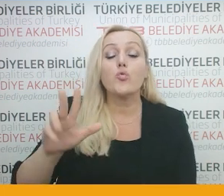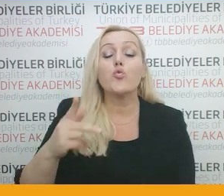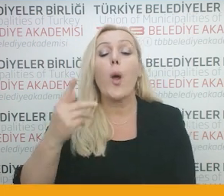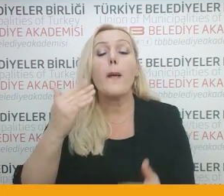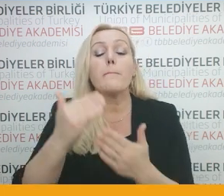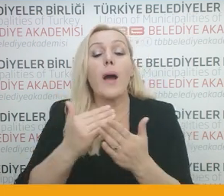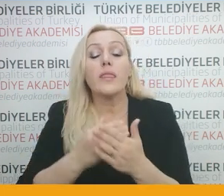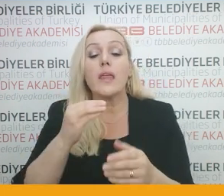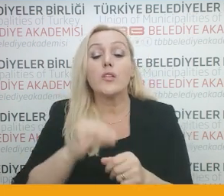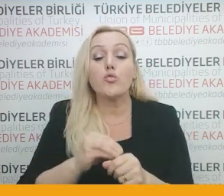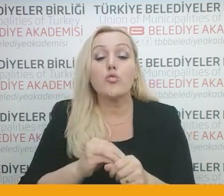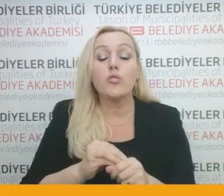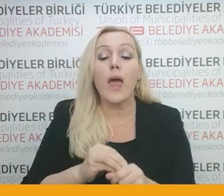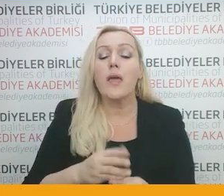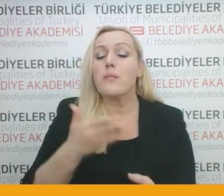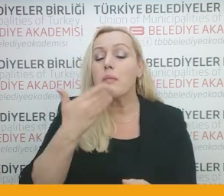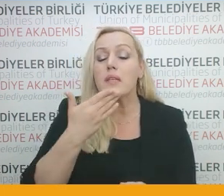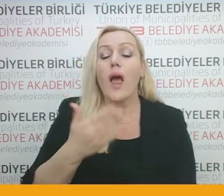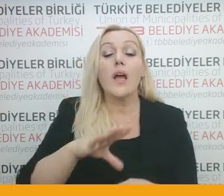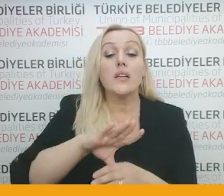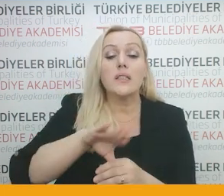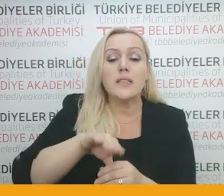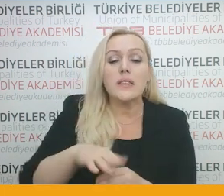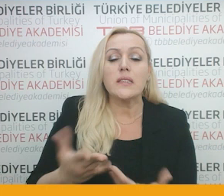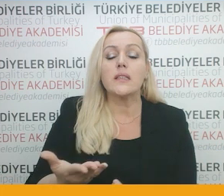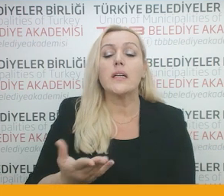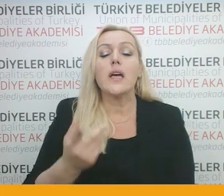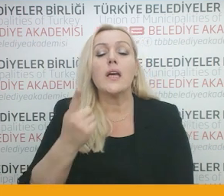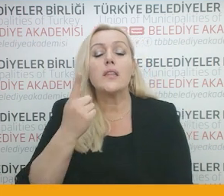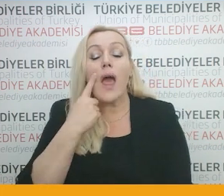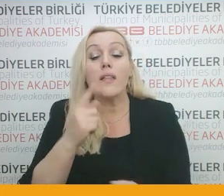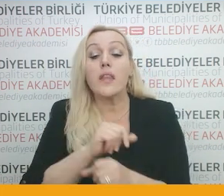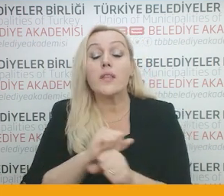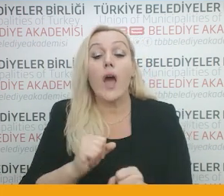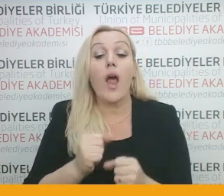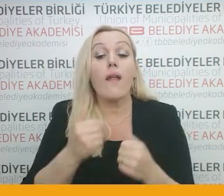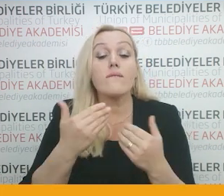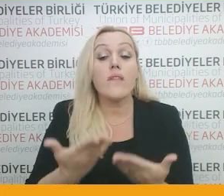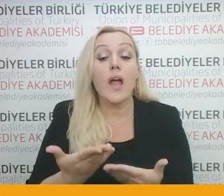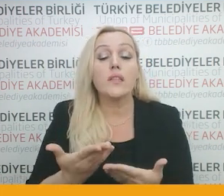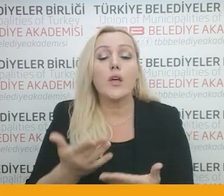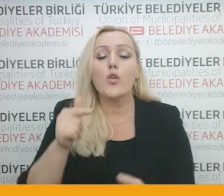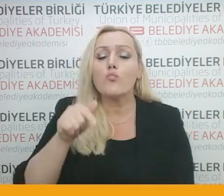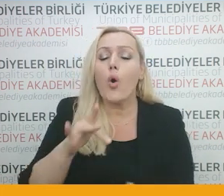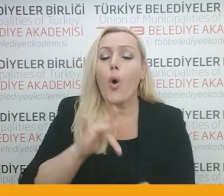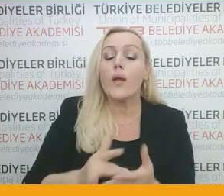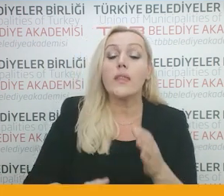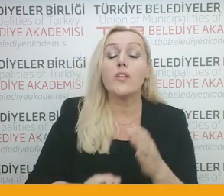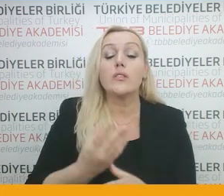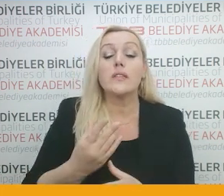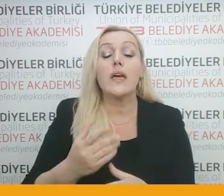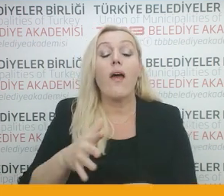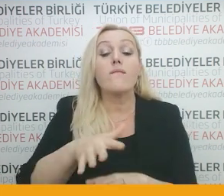ve kontrol sisteminin zaafı uğradığı, yolsuzluk veya kamu zararına yönelik emarelerin ortaya çıktığı durumlarda il özel idareler için ilgili